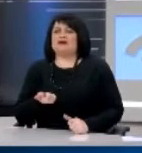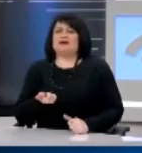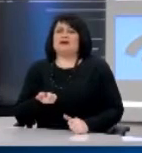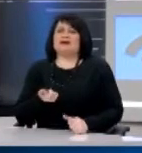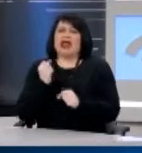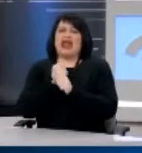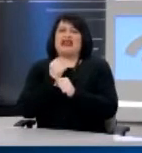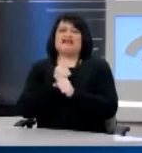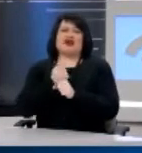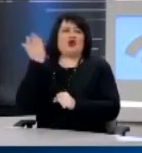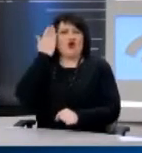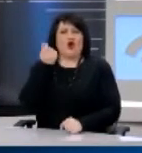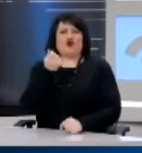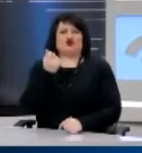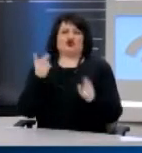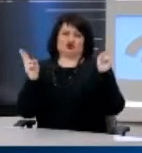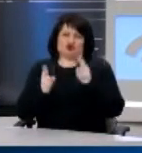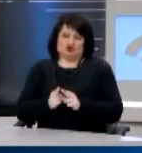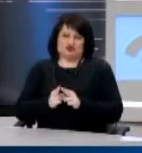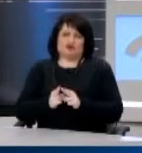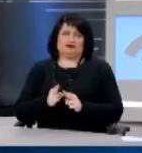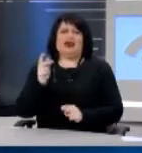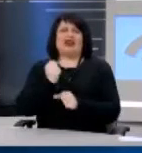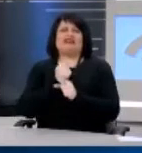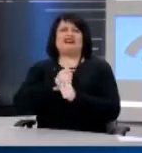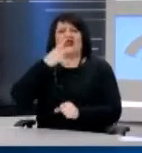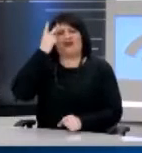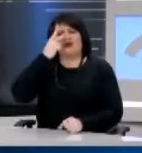του εργασιακού κόστους, στη συρρήκνωση των εργασιακών δικαιωμάτων,